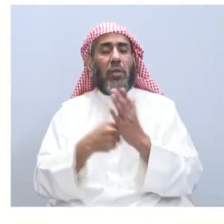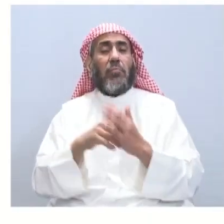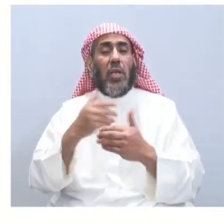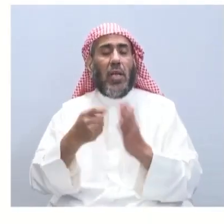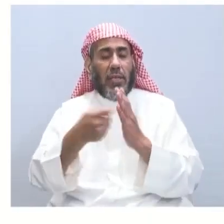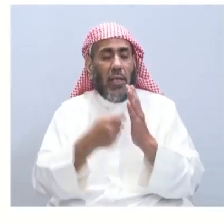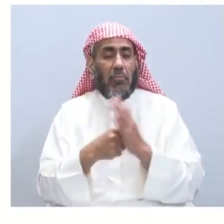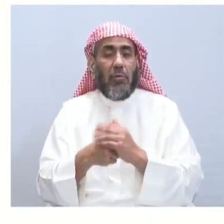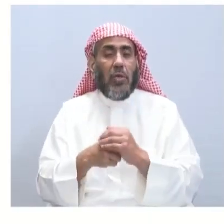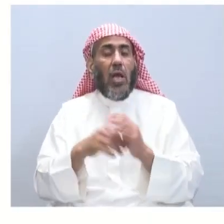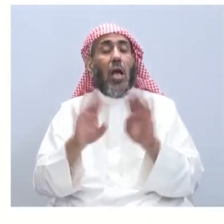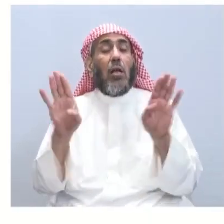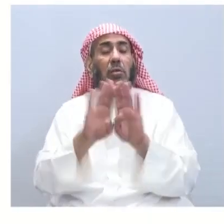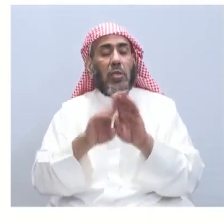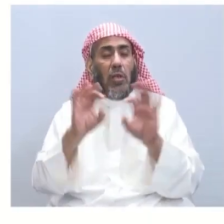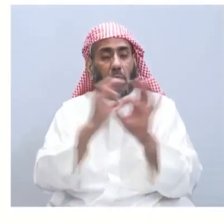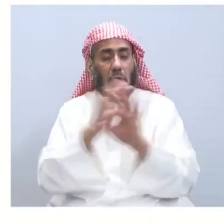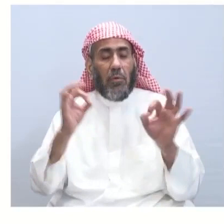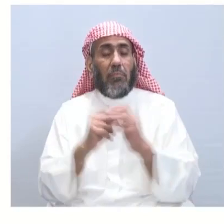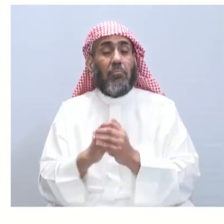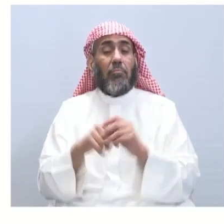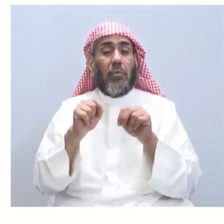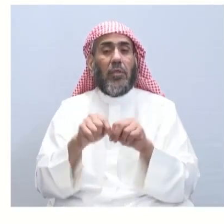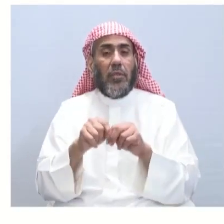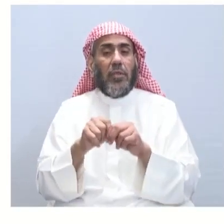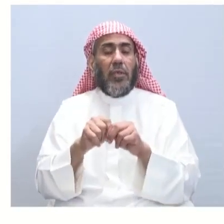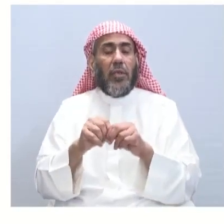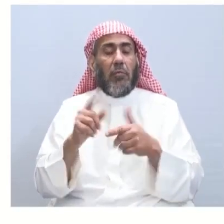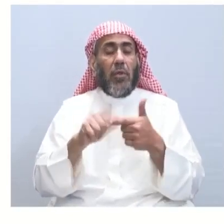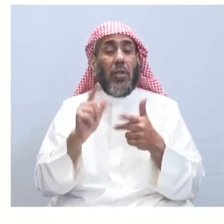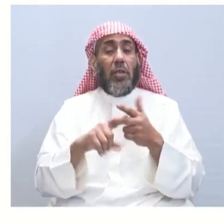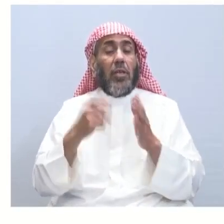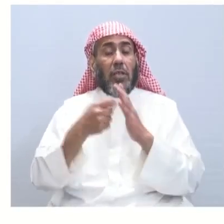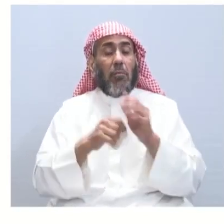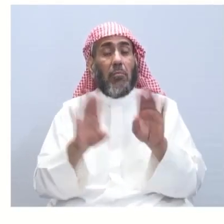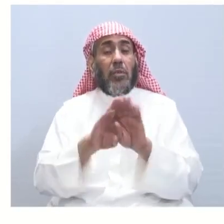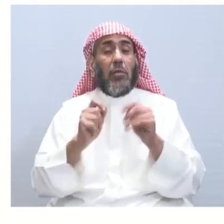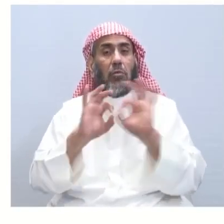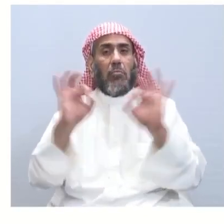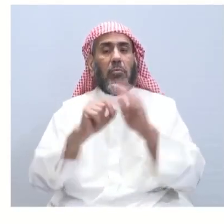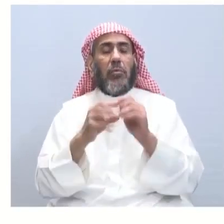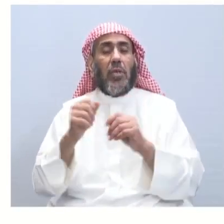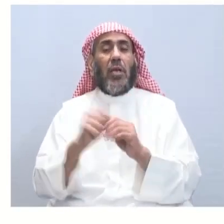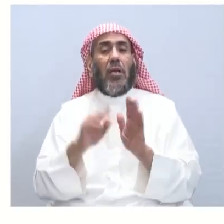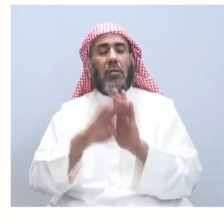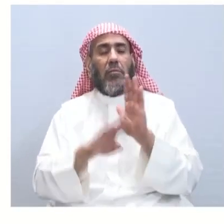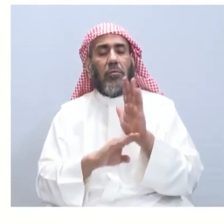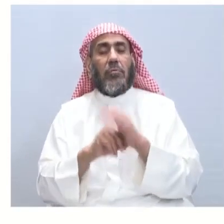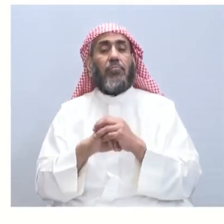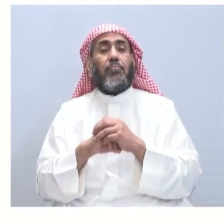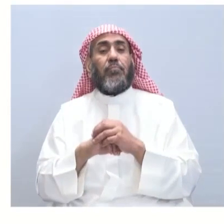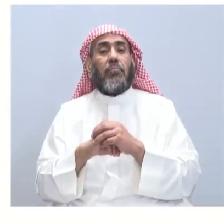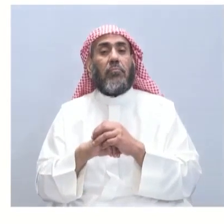الى الكتابه المسرحيه المكتمله اصبحت الان في المرحله الثالثه كتابه مسرحيه مكتمله لعناصرها او لكل